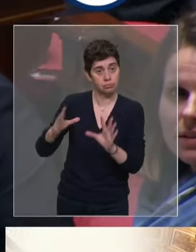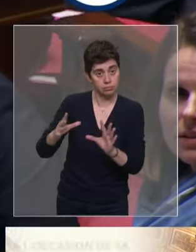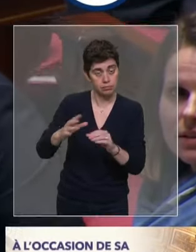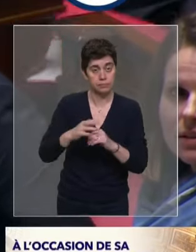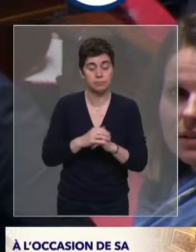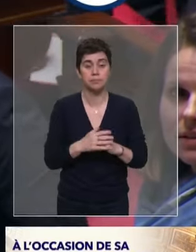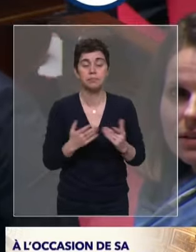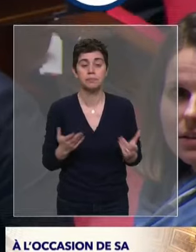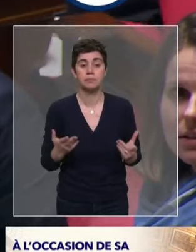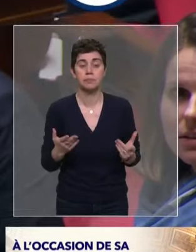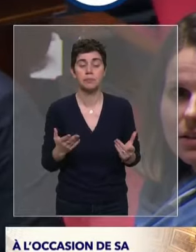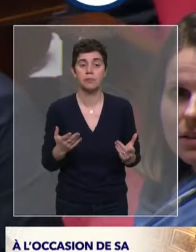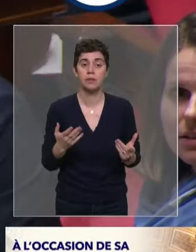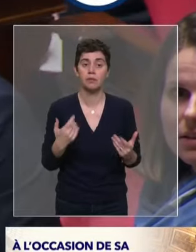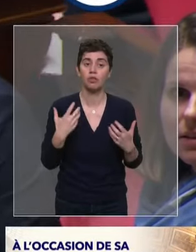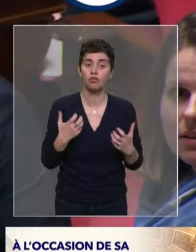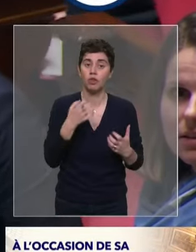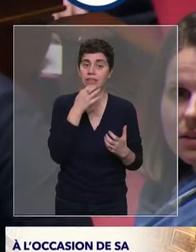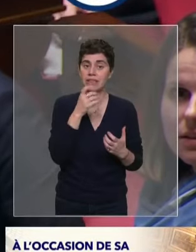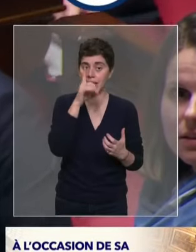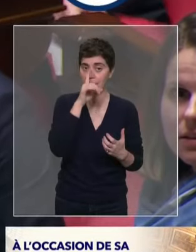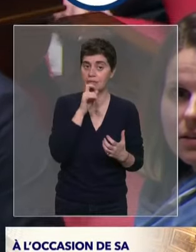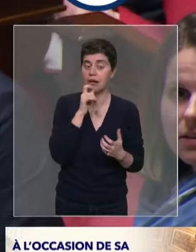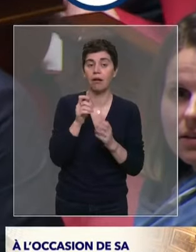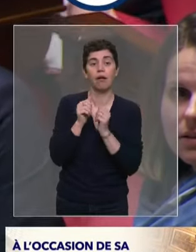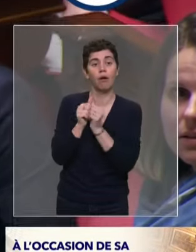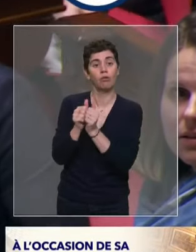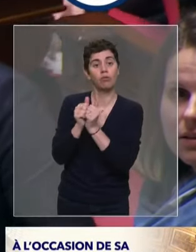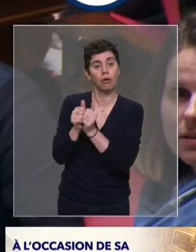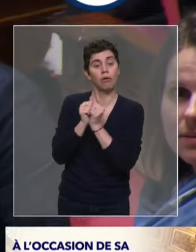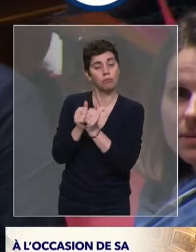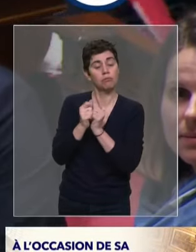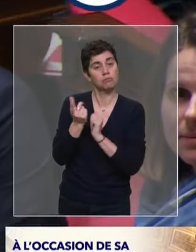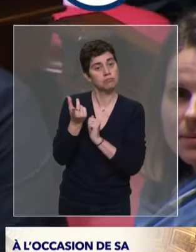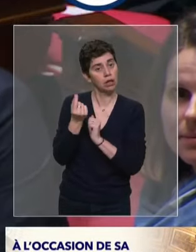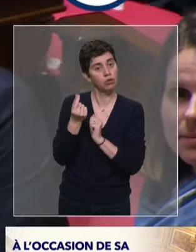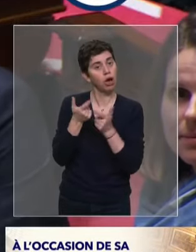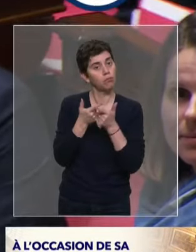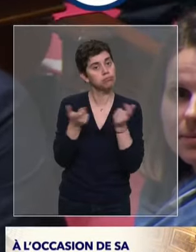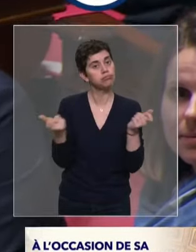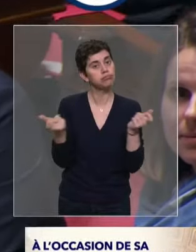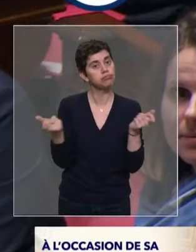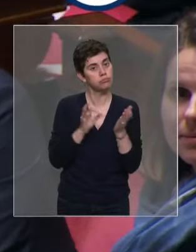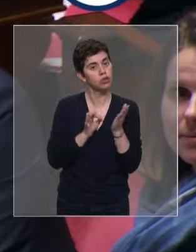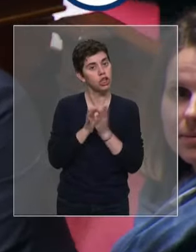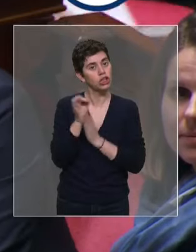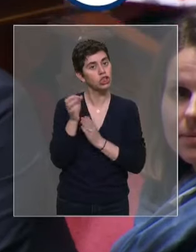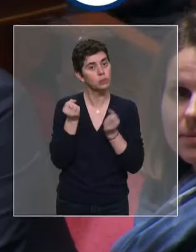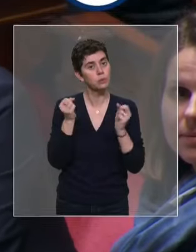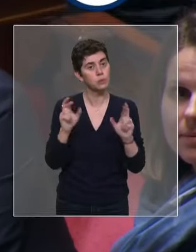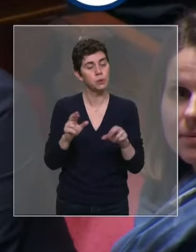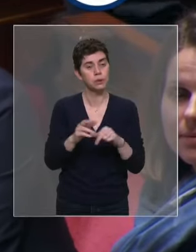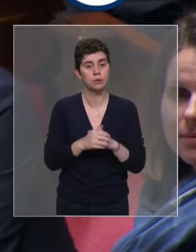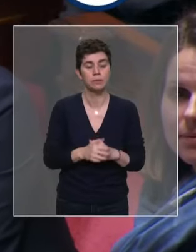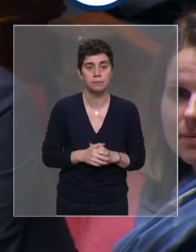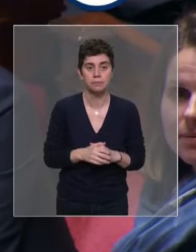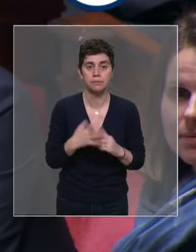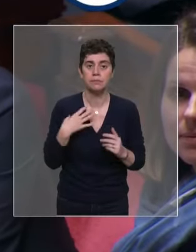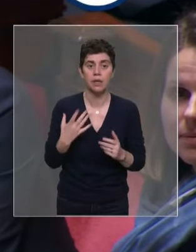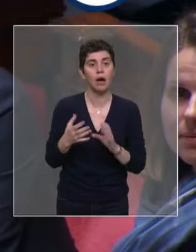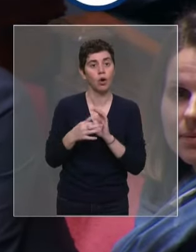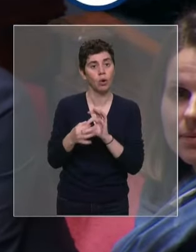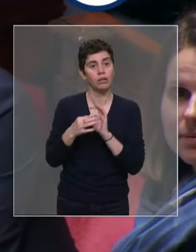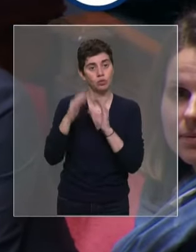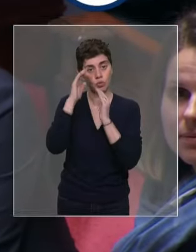et vous l'avez rappelé d'ailleurs, que nous avons avec le Qatar un partenariat stratégique et diversifié qui s'ancre dans une relation de confiance